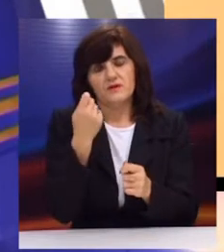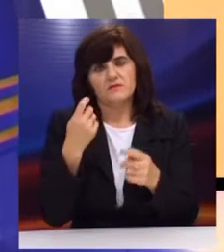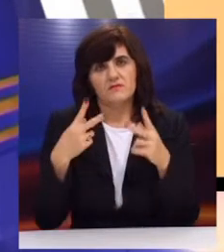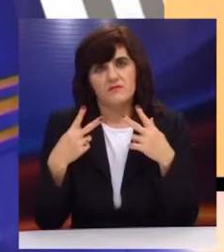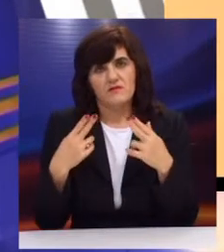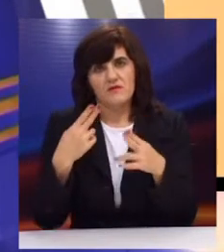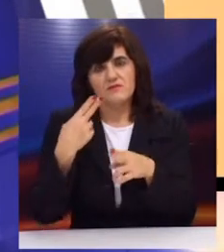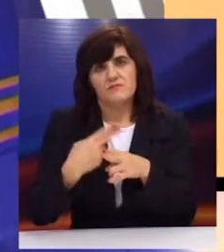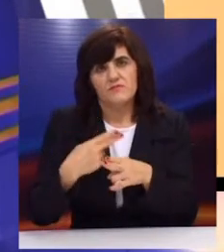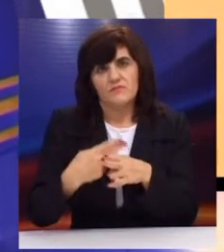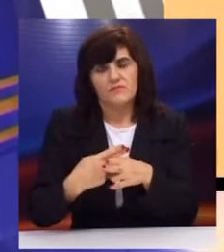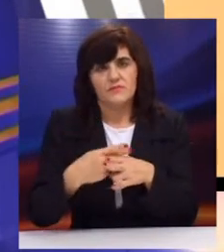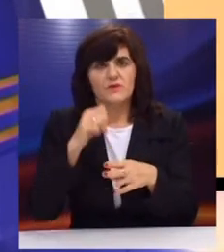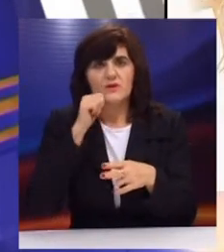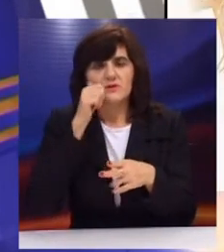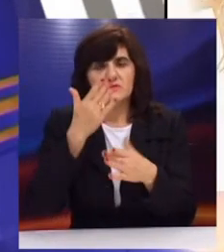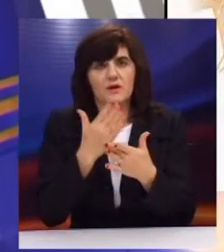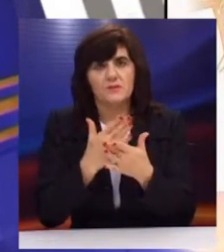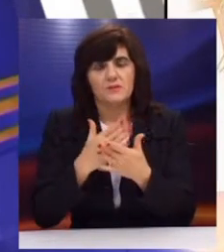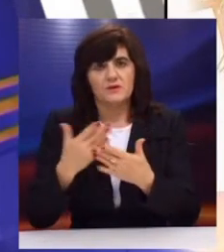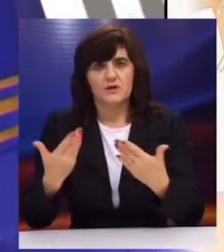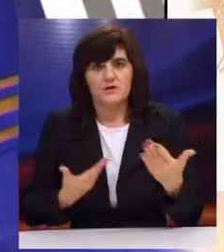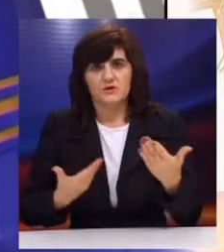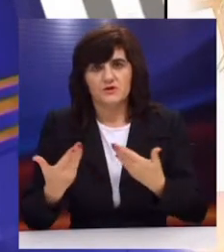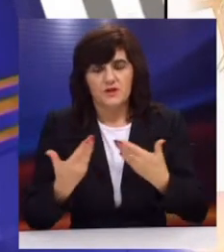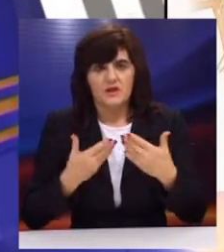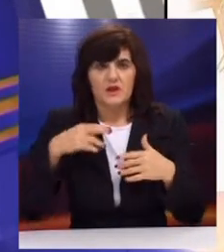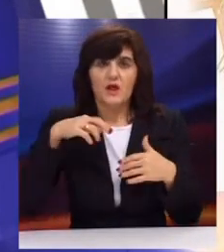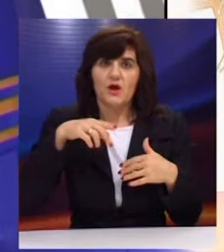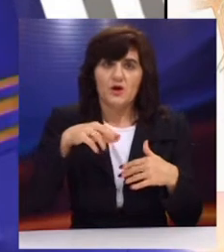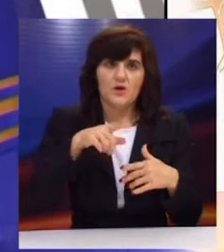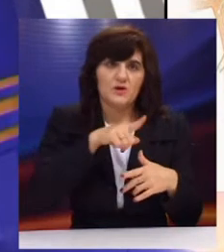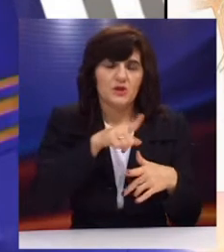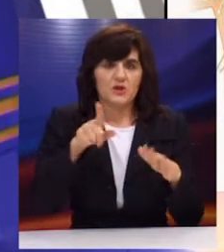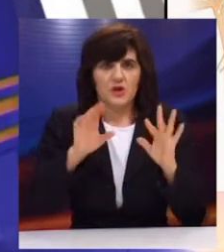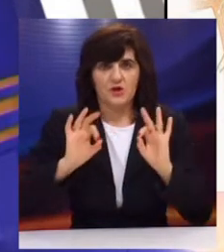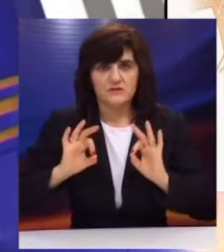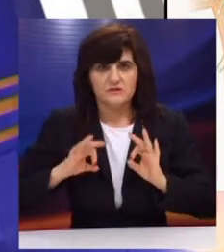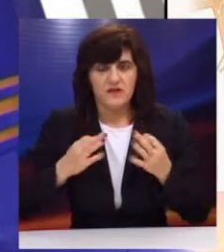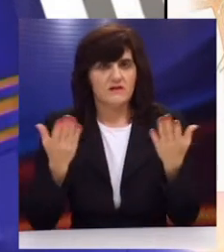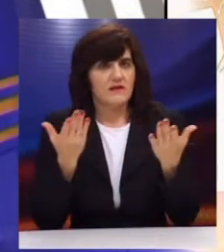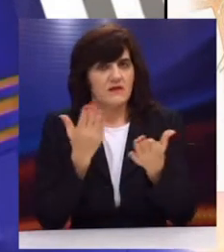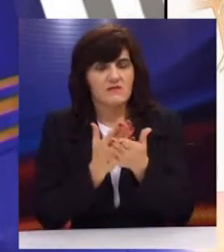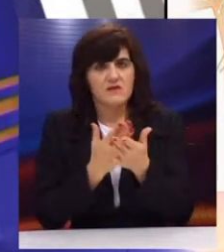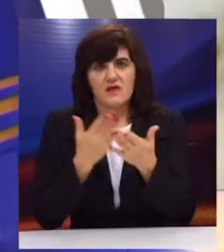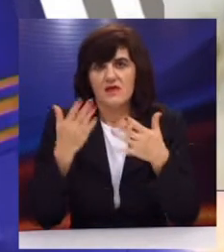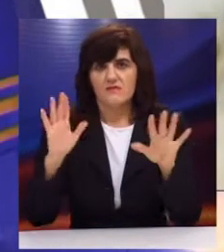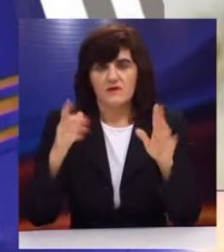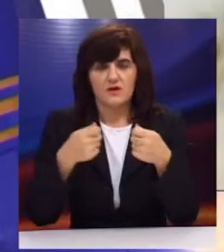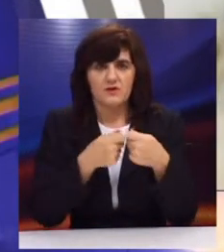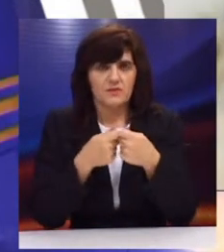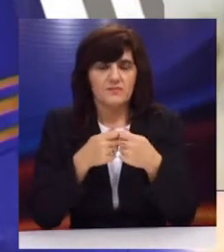Upravo će tim povodom sutra biti organizovana promotivna šetnja Korakom do zdravlja, na kojoj će učestvovati veliki broj zdravstvenih ustanova,